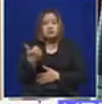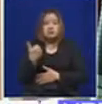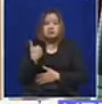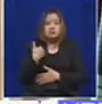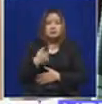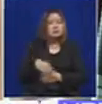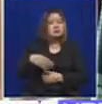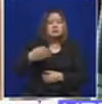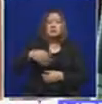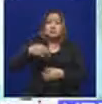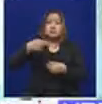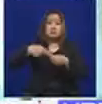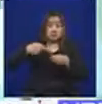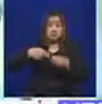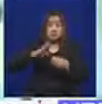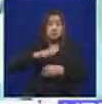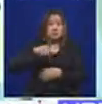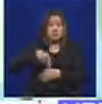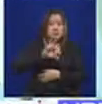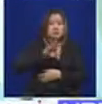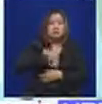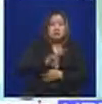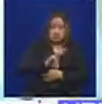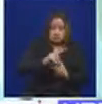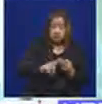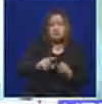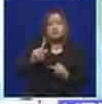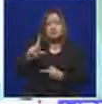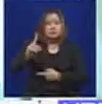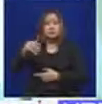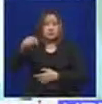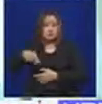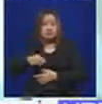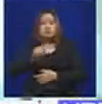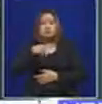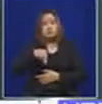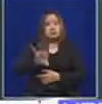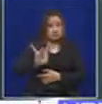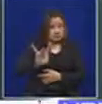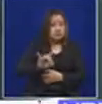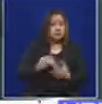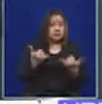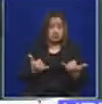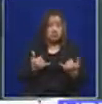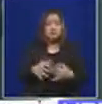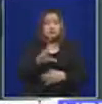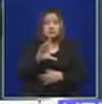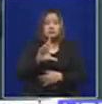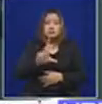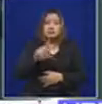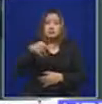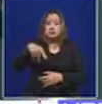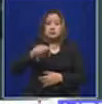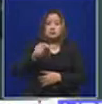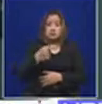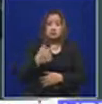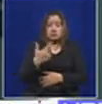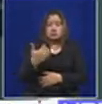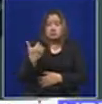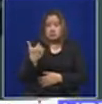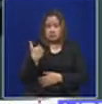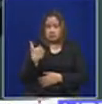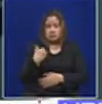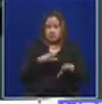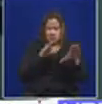นซินเพิ่มขึ้นร้อยละ 9.7 ดีเซลเพิ่มขึ้นร้อยละ 1.8 ส่วนการใช้ LPG จะลดลงต่อเนื่องเฉลี่ยร้